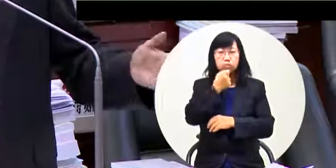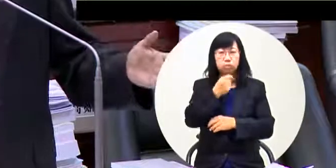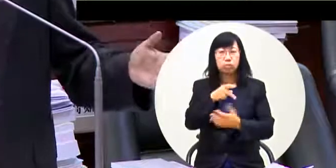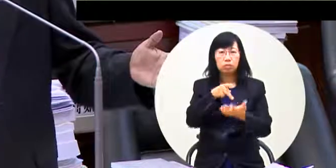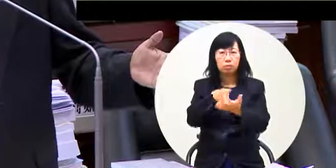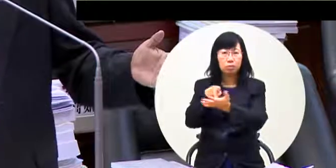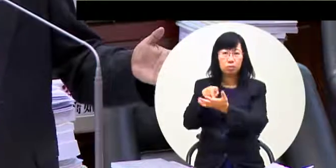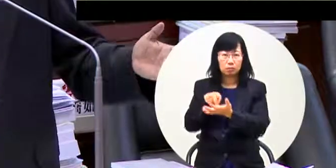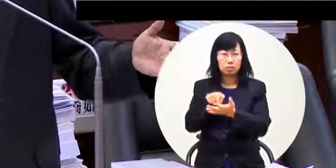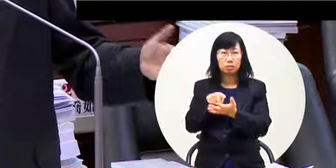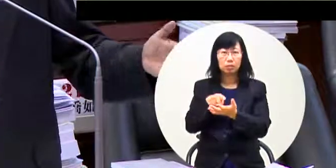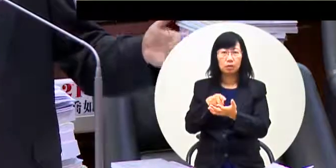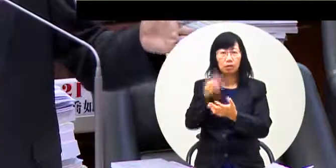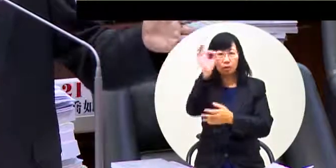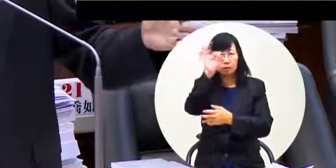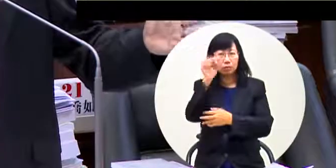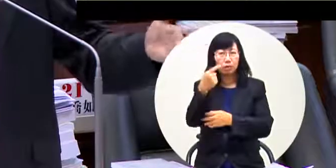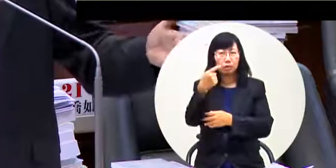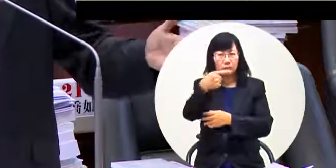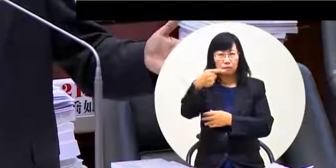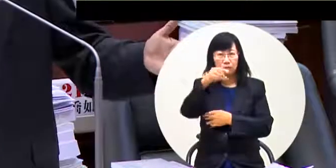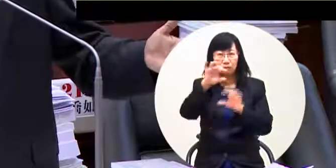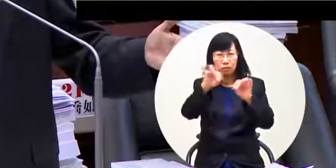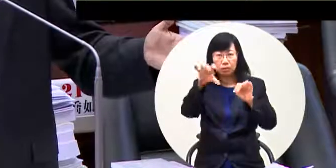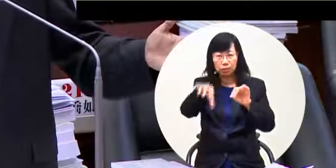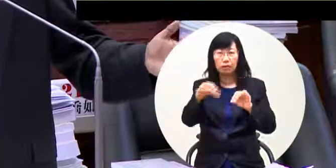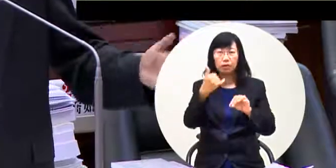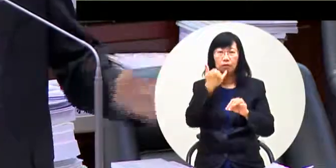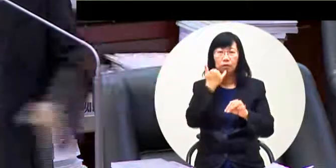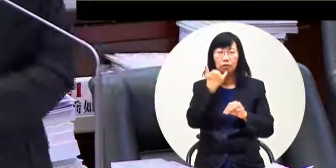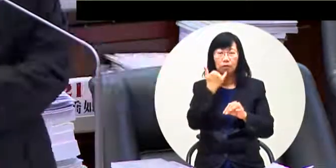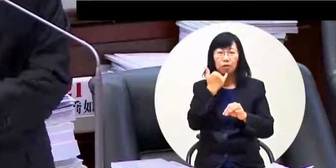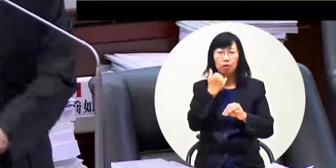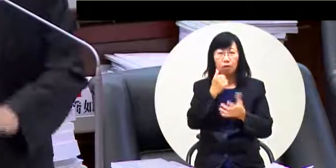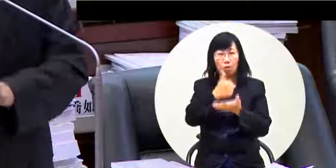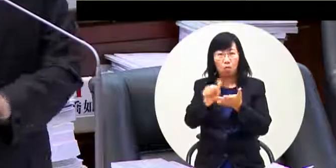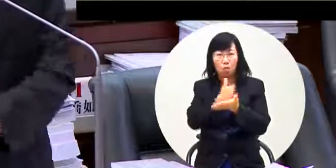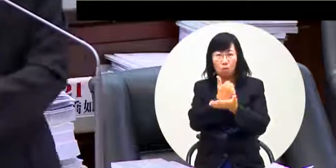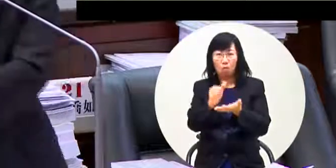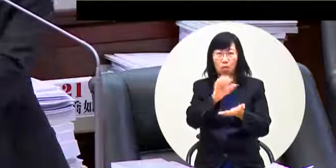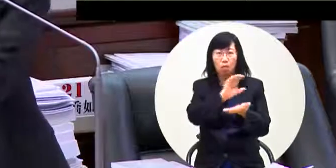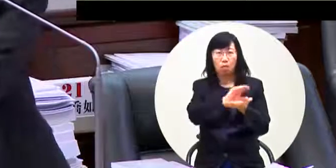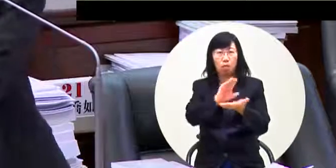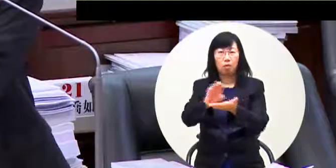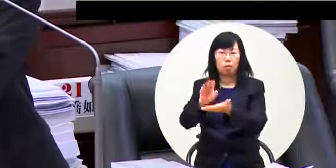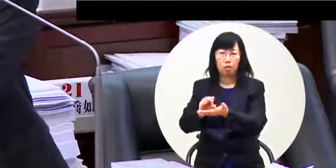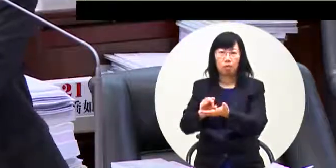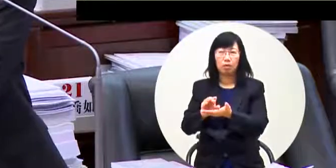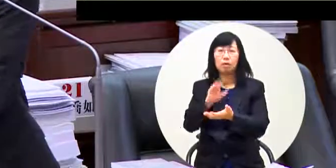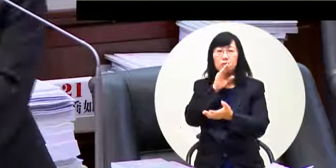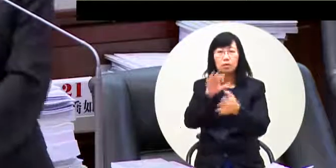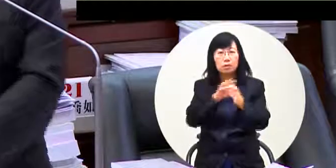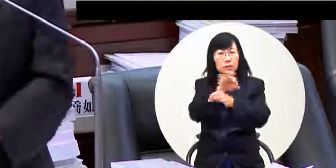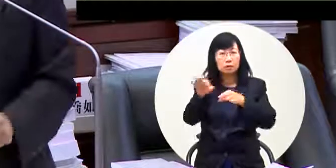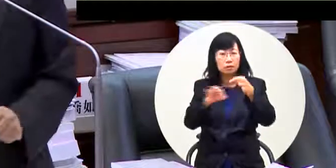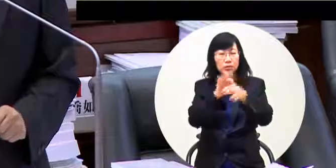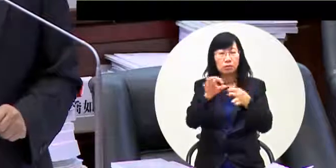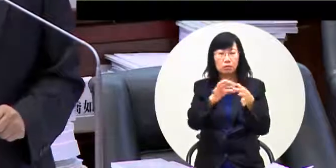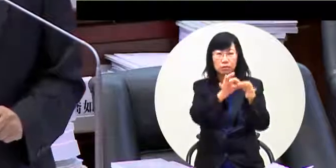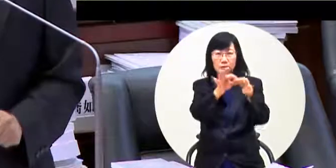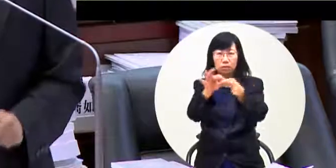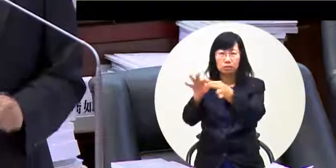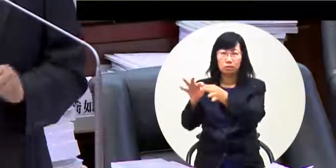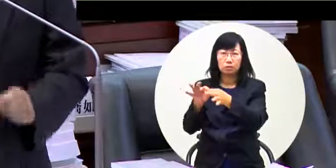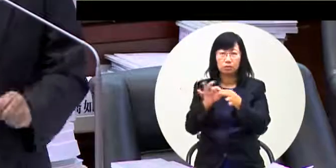命，有企业。货柜是最后末端的一个经济链的其中一个最不被重视的一个